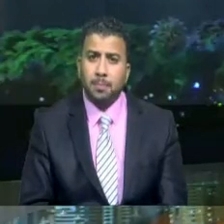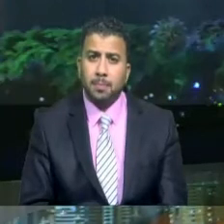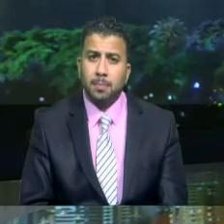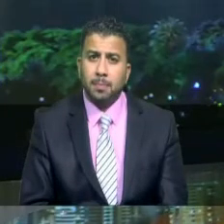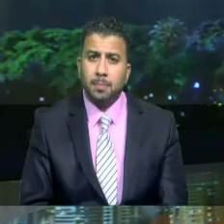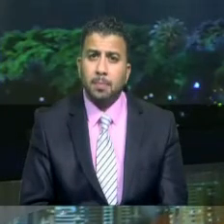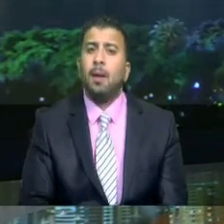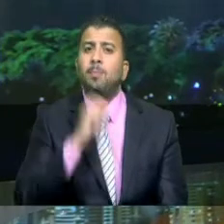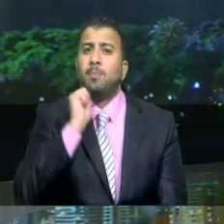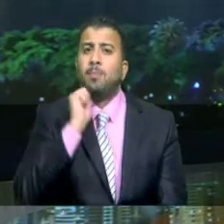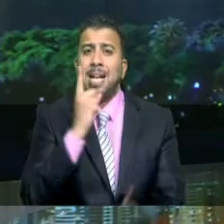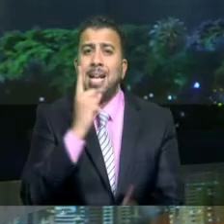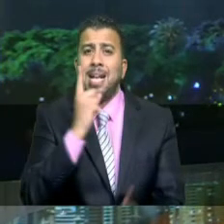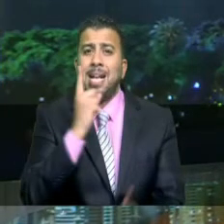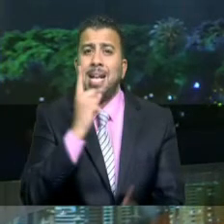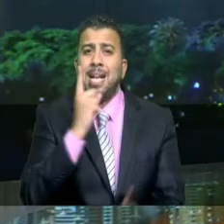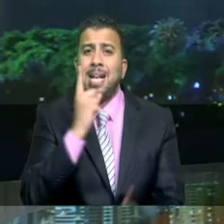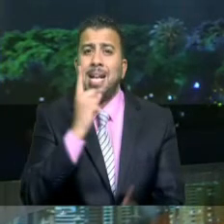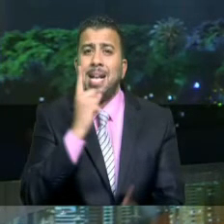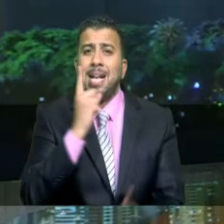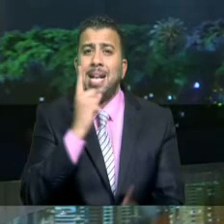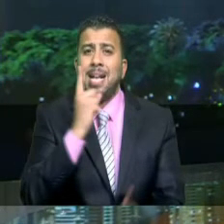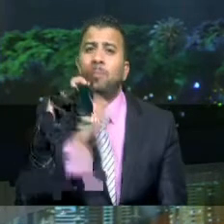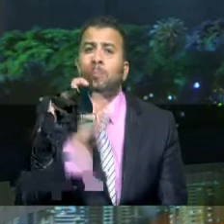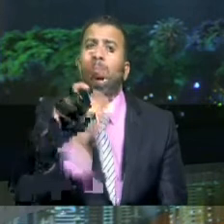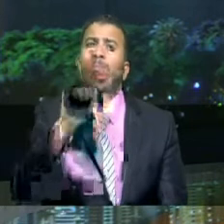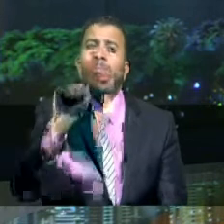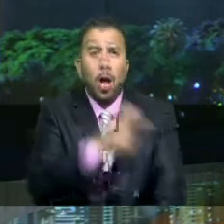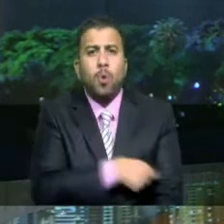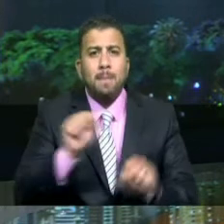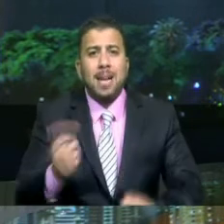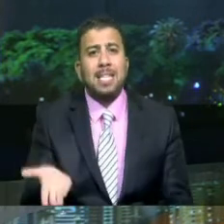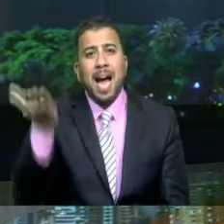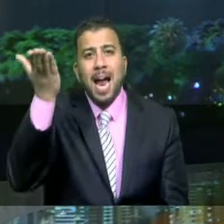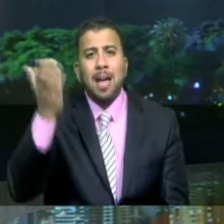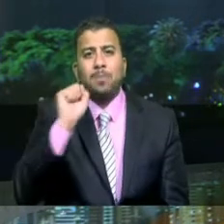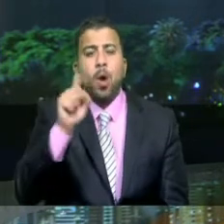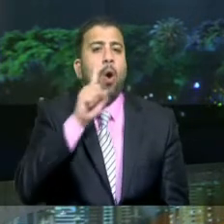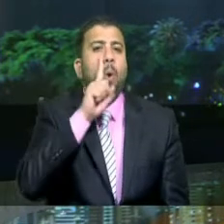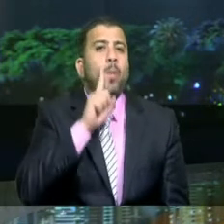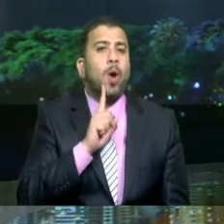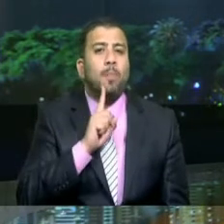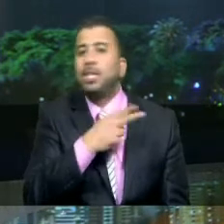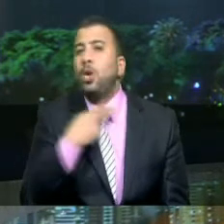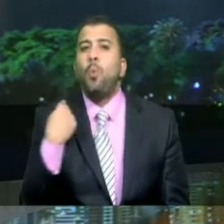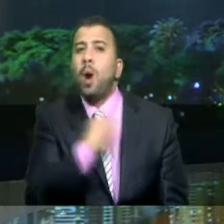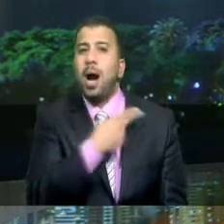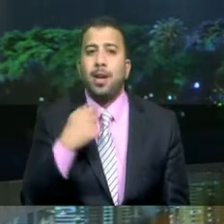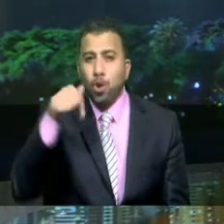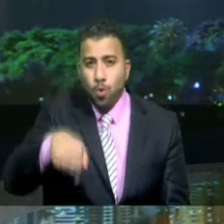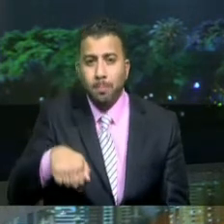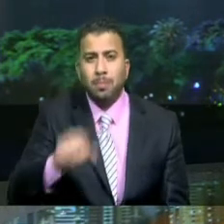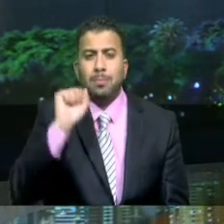استقبل صاحب الم على عضو المجلس الاعلى حاكم ام القيوين بالديوان الاميري اليوم استقبل سعاده